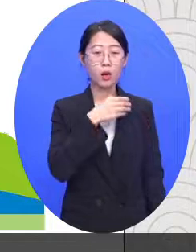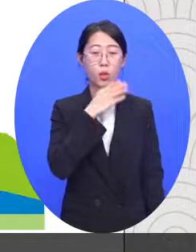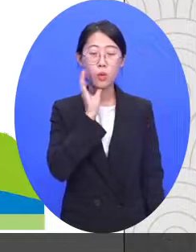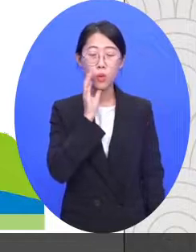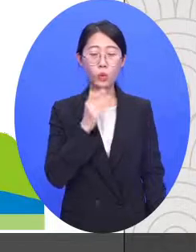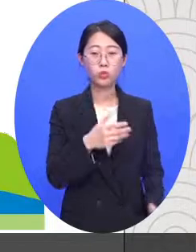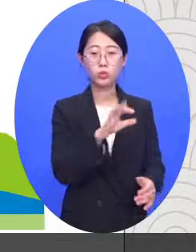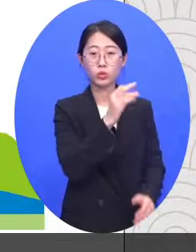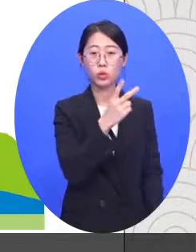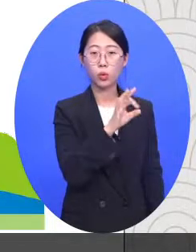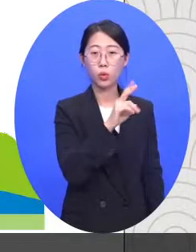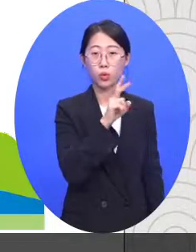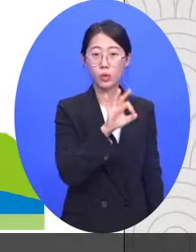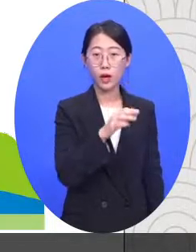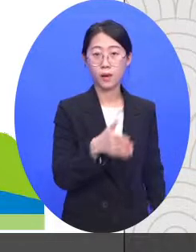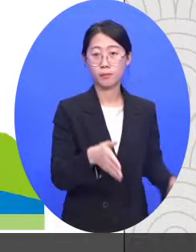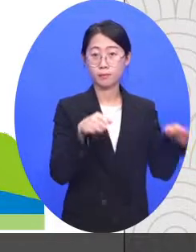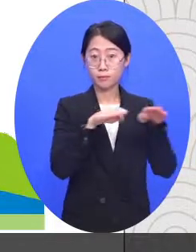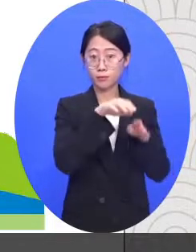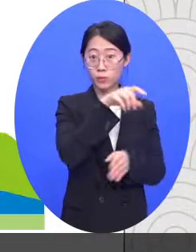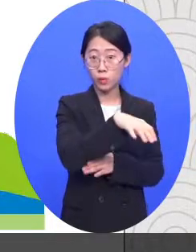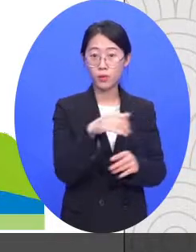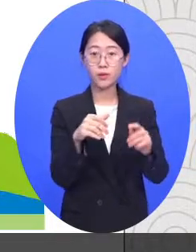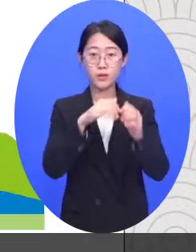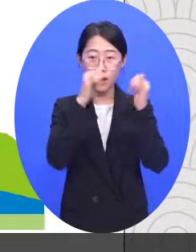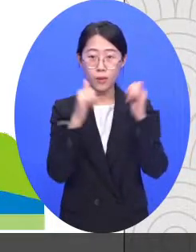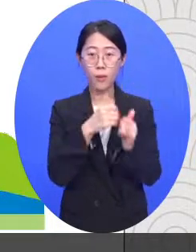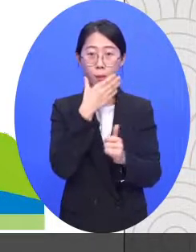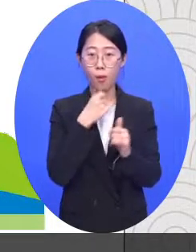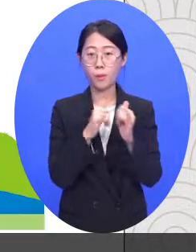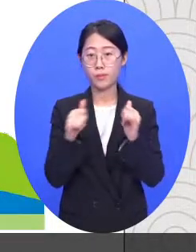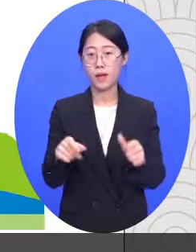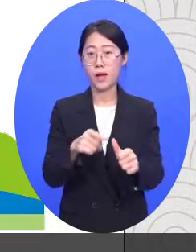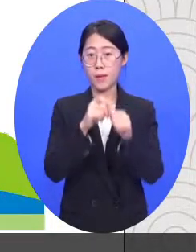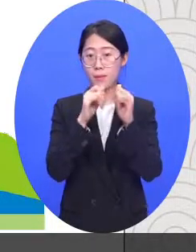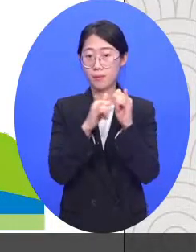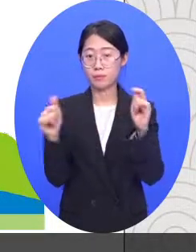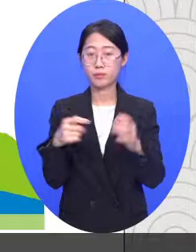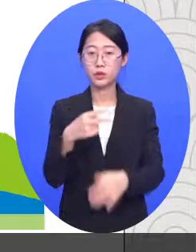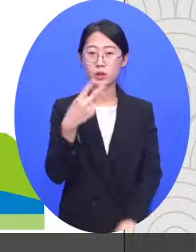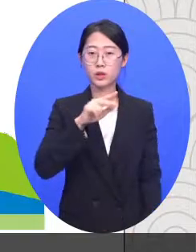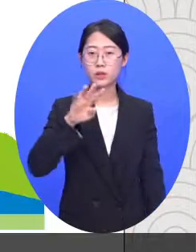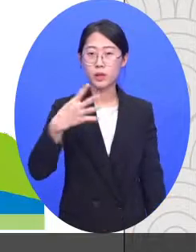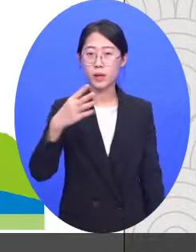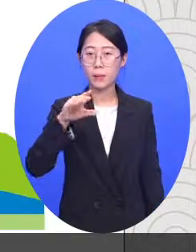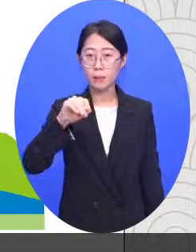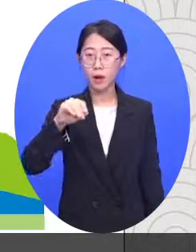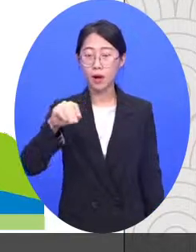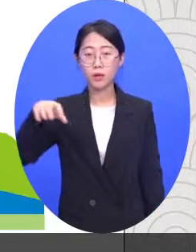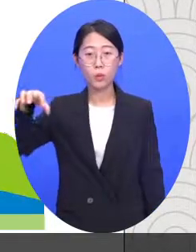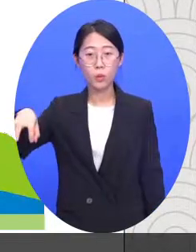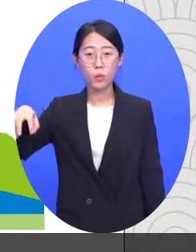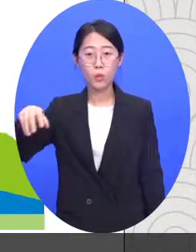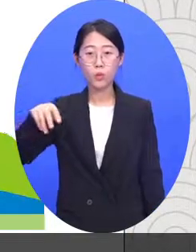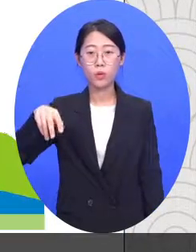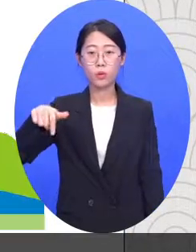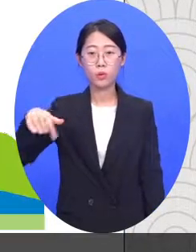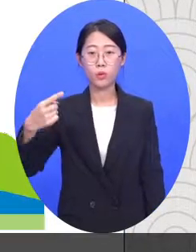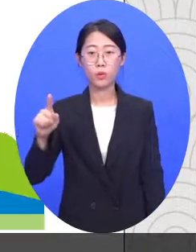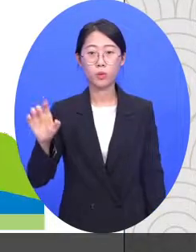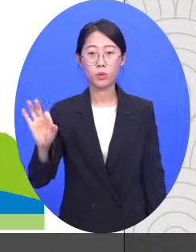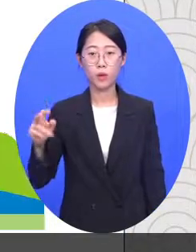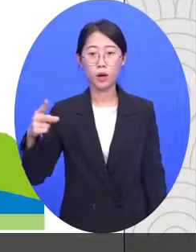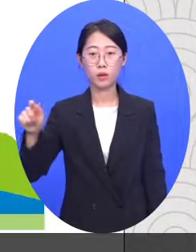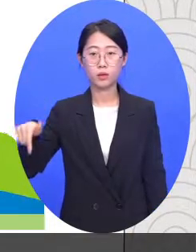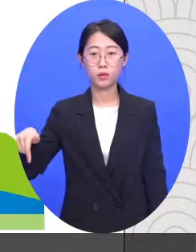신창복지재단 천안노인요양원에서 사회복지사 1명을 모집합니다. 임금은 연봉 2,400만원이며 근무지는 천안시